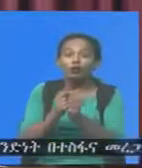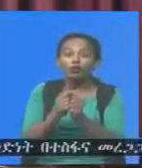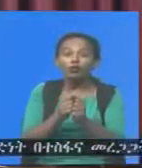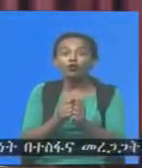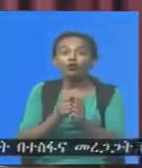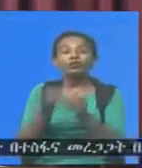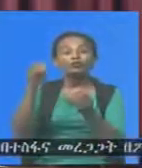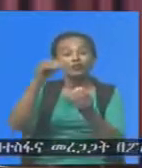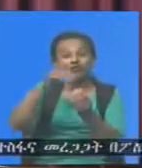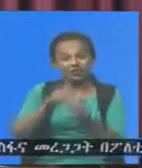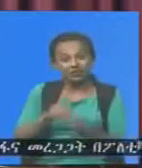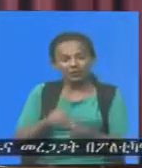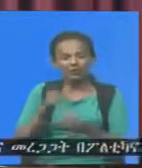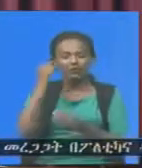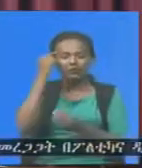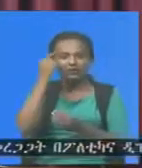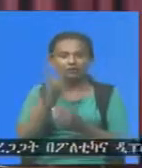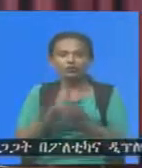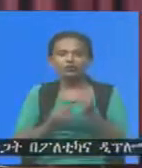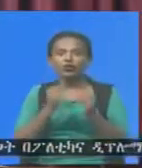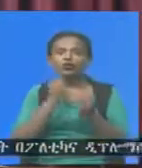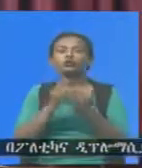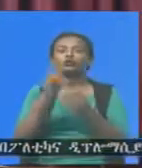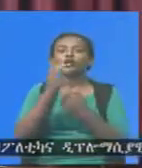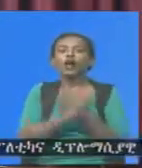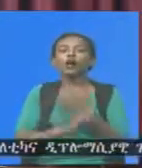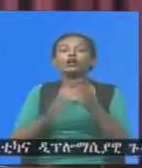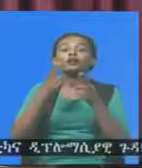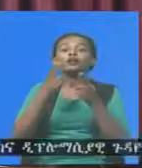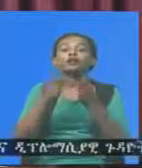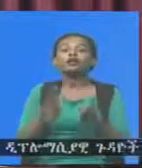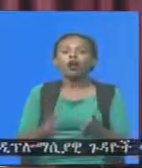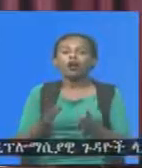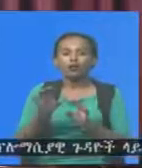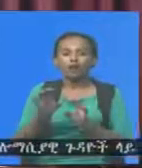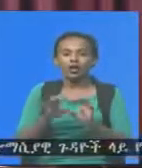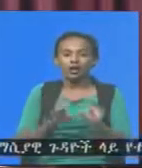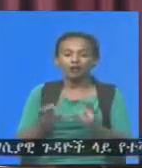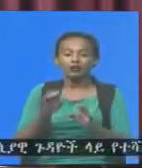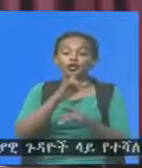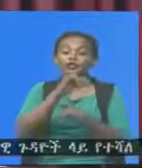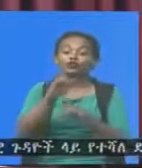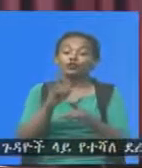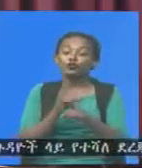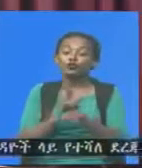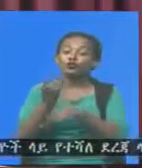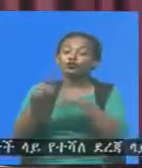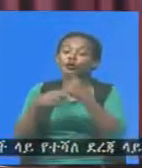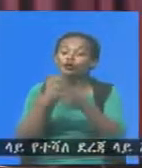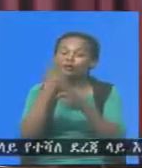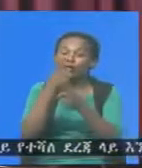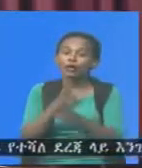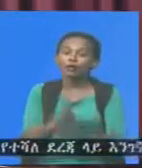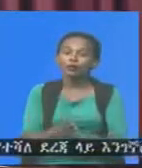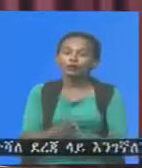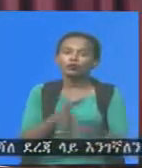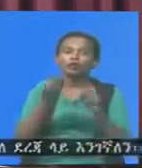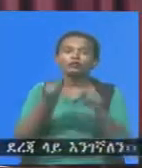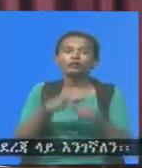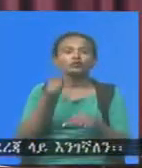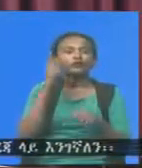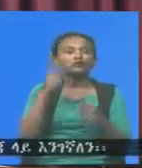መደመር፣ መተሳሰብ ብቻ ነው እቺን ሀገር ክብረኛ የሚያረጋት፣ ዜጎቻችን በሄዱበት የሚከበሩት። ዘንድሮ እኮ